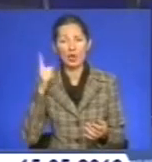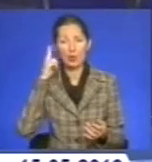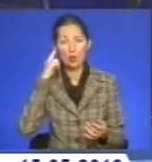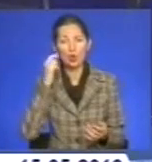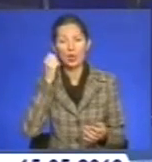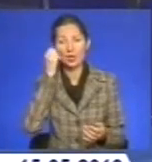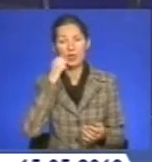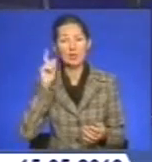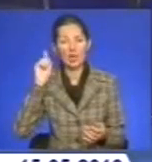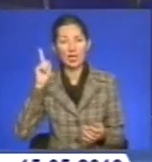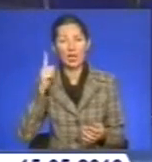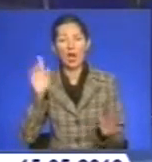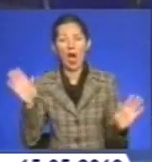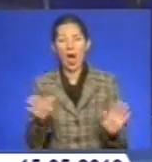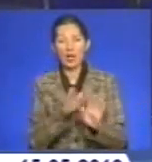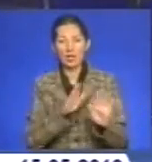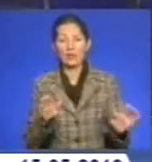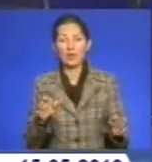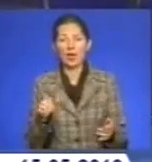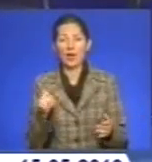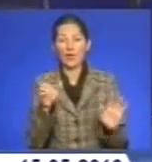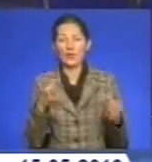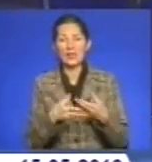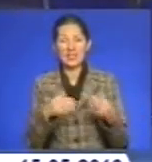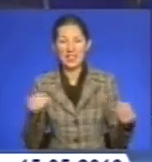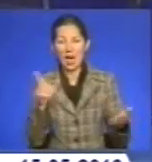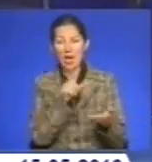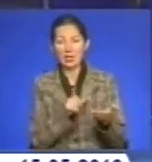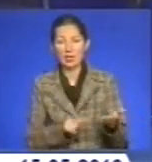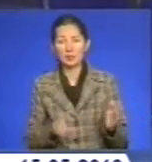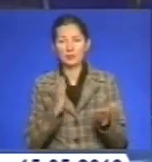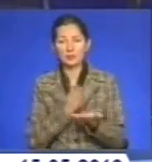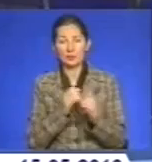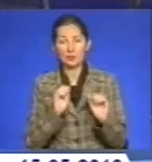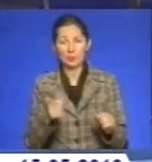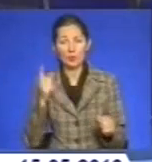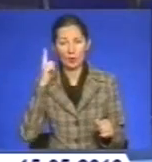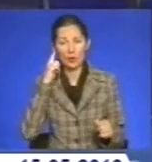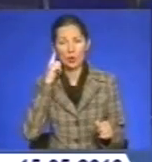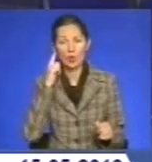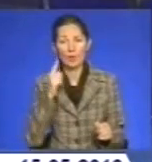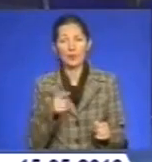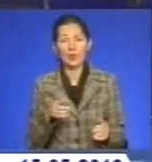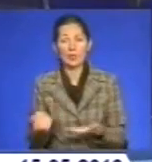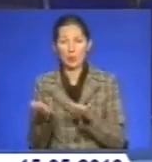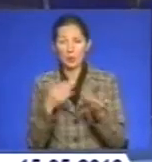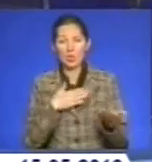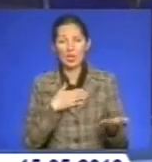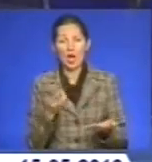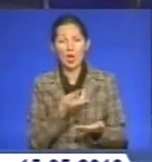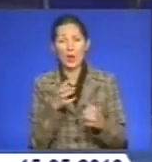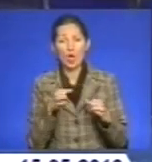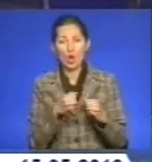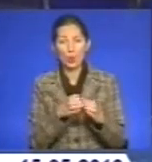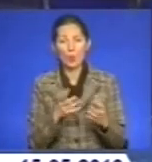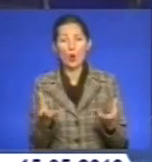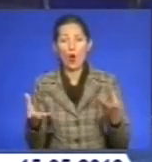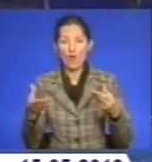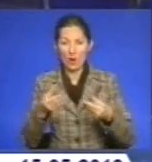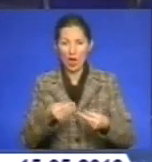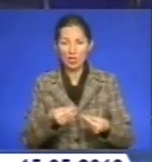можливість присутні в обласній бібліотеці для молоді, учні і студенти. Запросили і нашу знімальну групу. Про враження від святкової